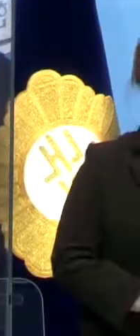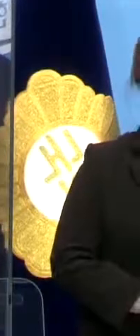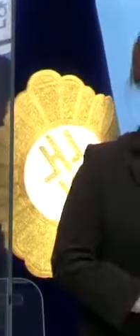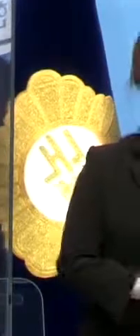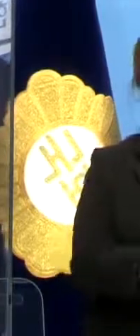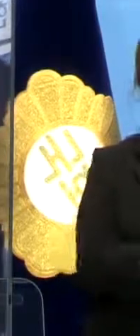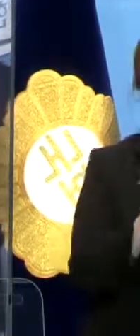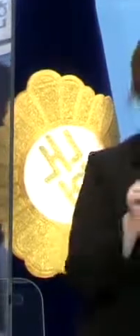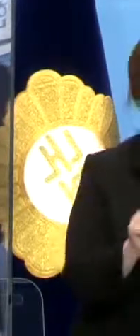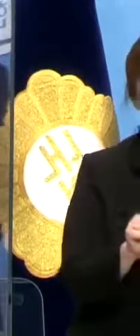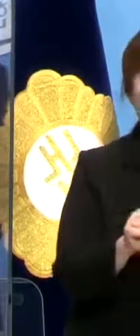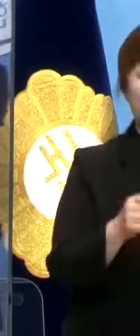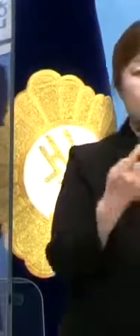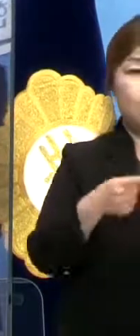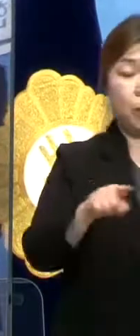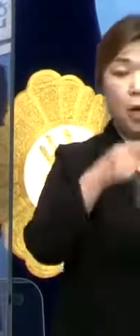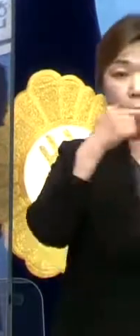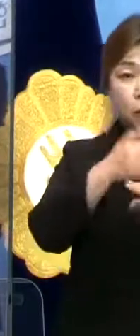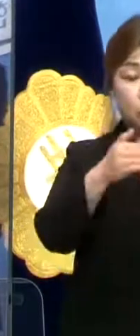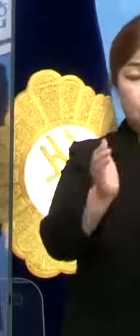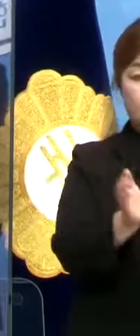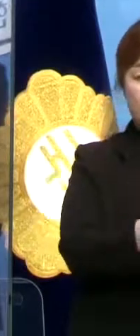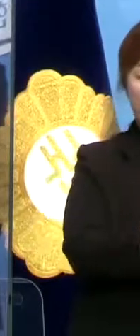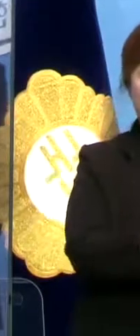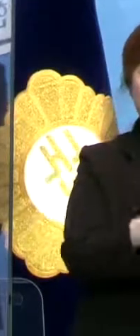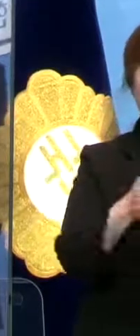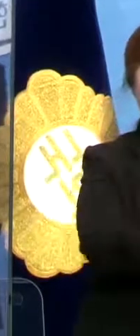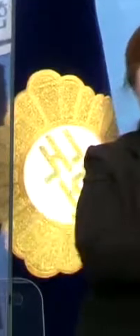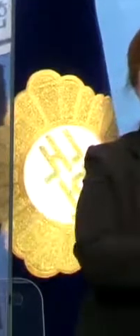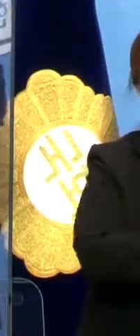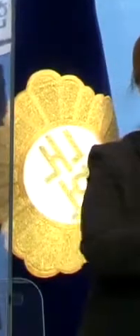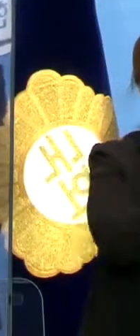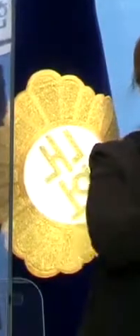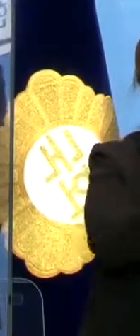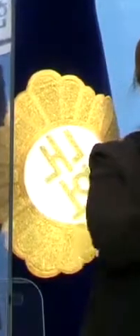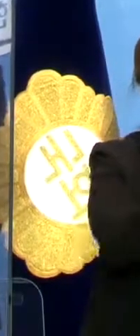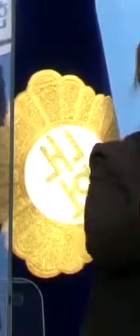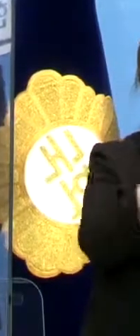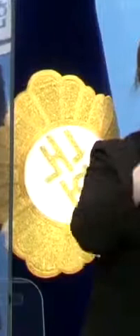안녕하십니까 더불어 민주당 국회의원 양이 원형 입니다